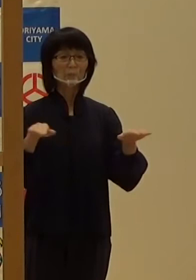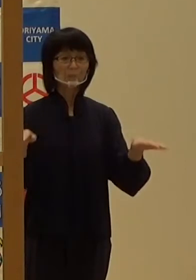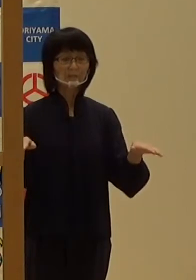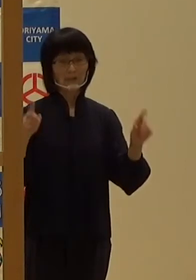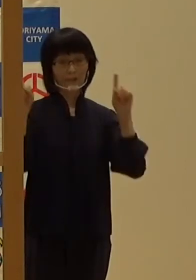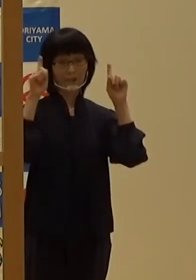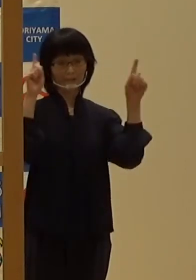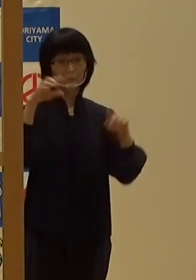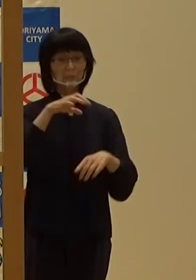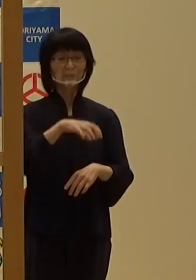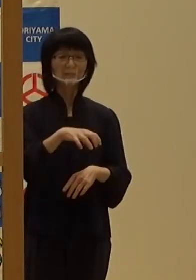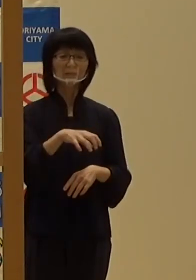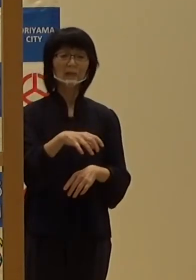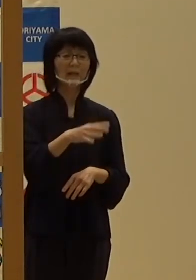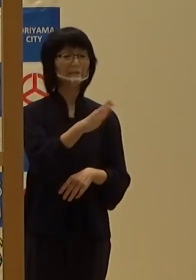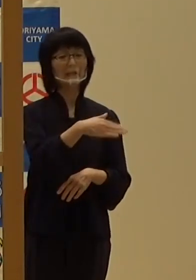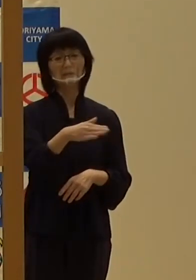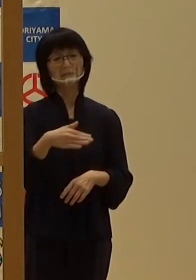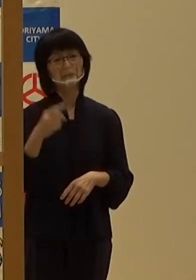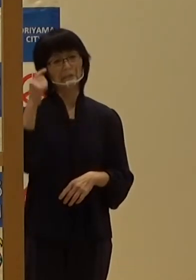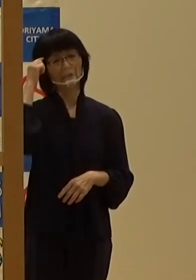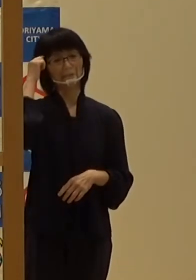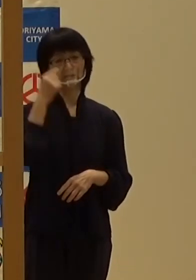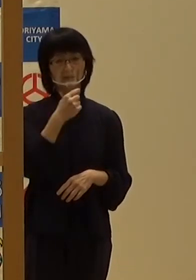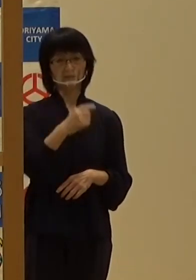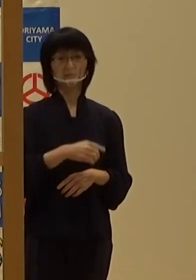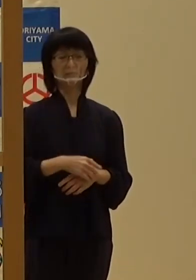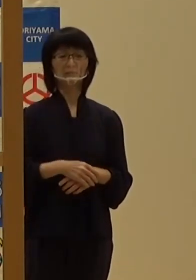がないなっていうのはすごく感じてまして、